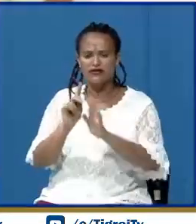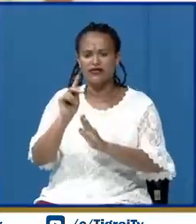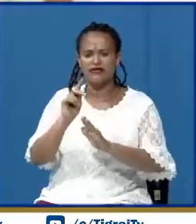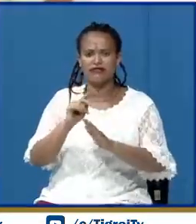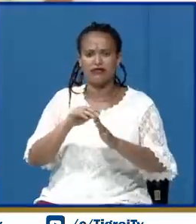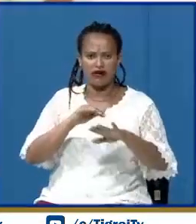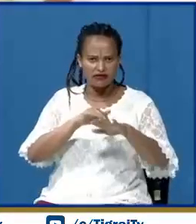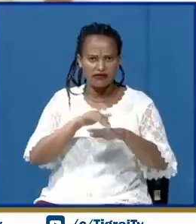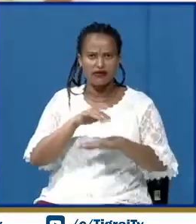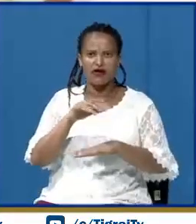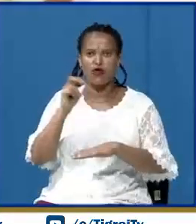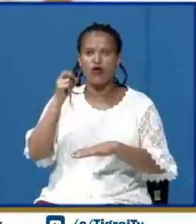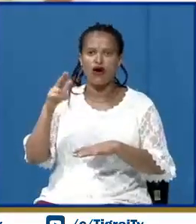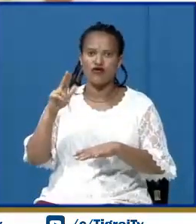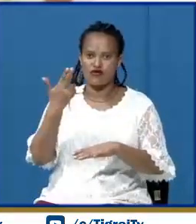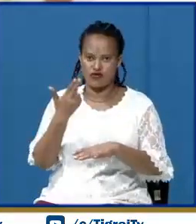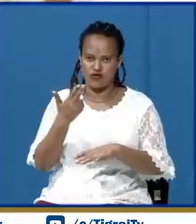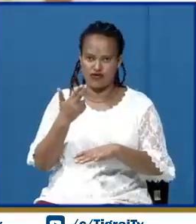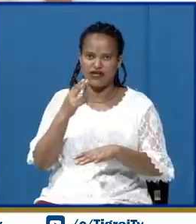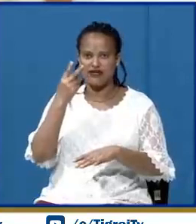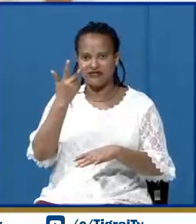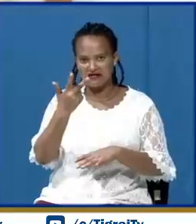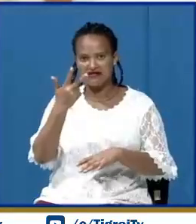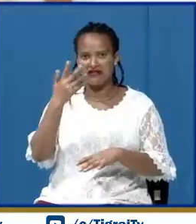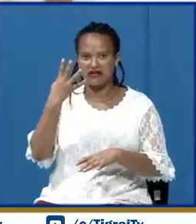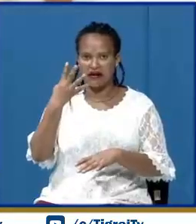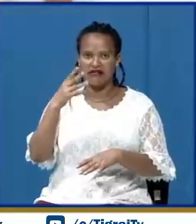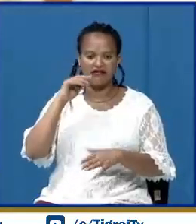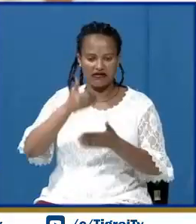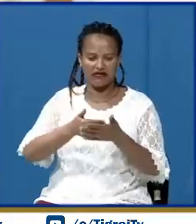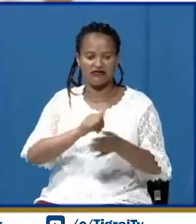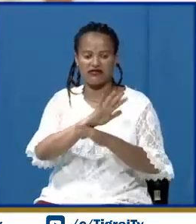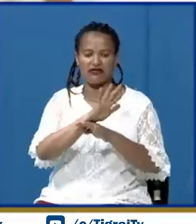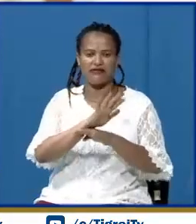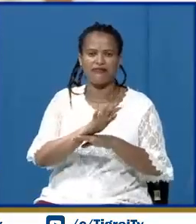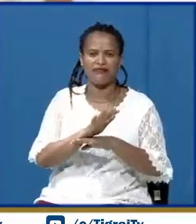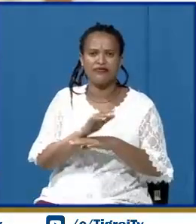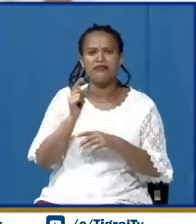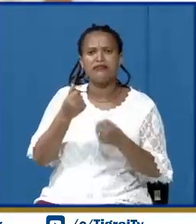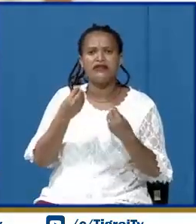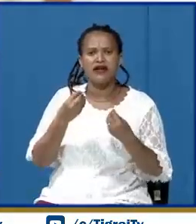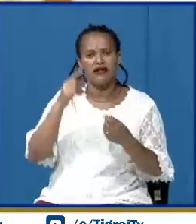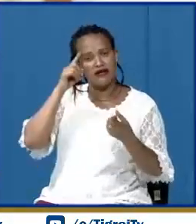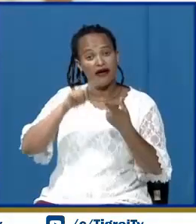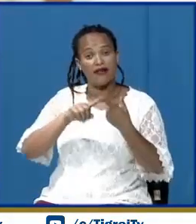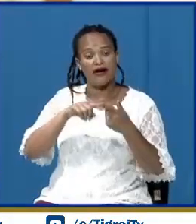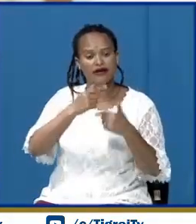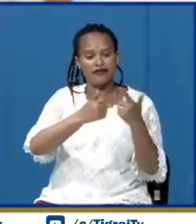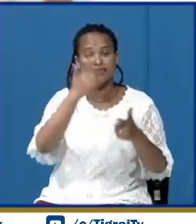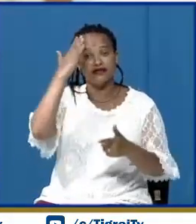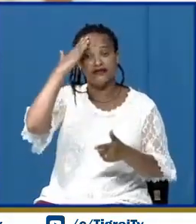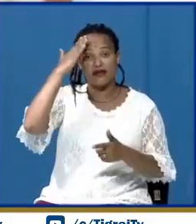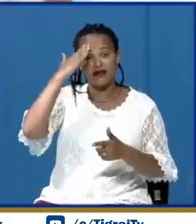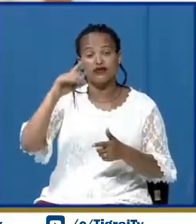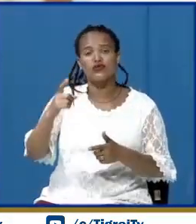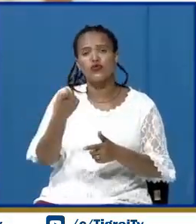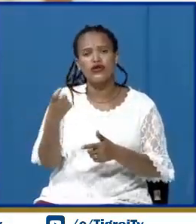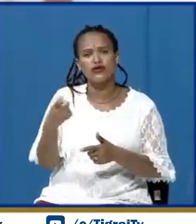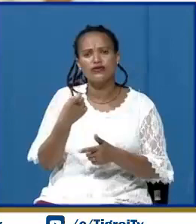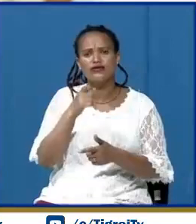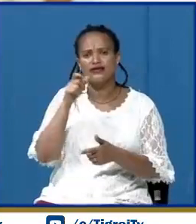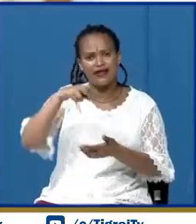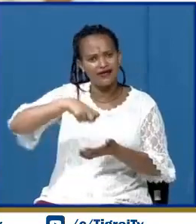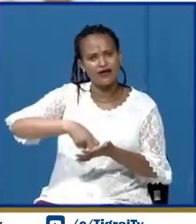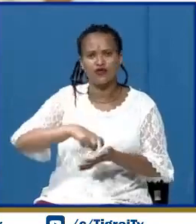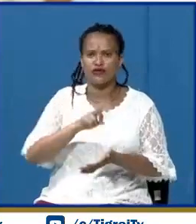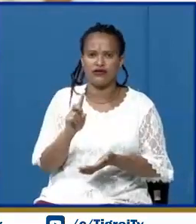ዘላዓዕላ ዋዕሮታት ማለት እዩ 3-4 ደቀን ኣብ ግንባር ሰዲደን ንምንታይ ዕላማ ከምዝኸደ እውን ዝፈልጣ ዝኾነ ይኹን